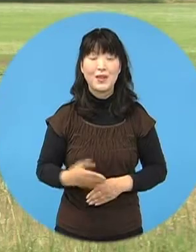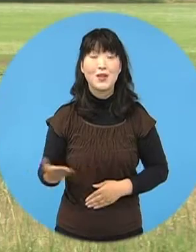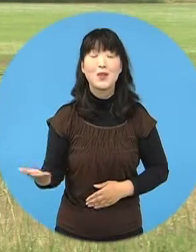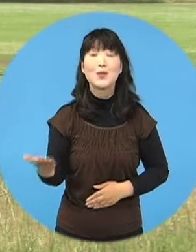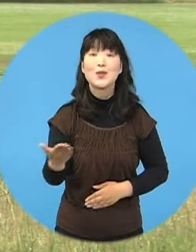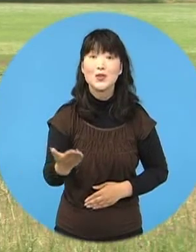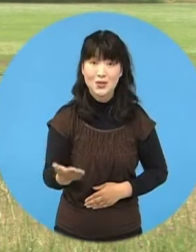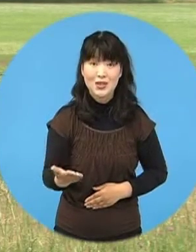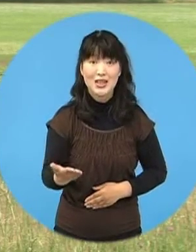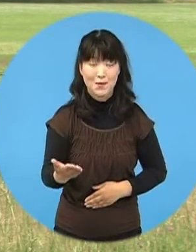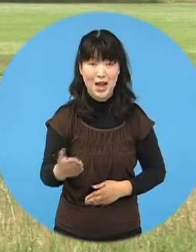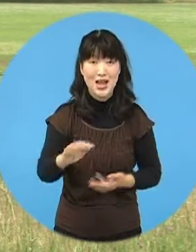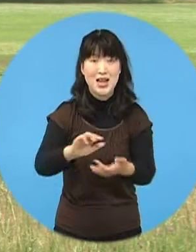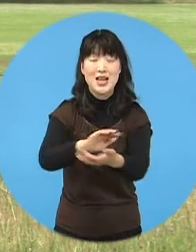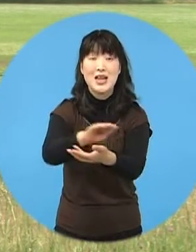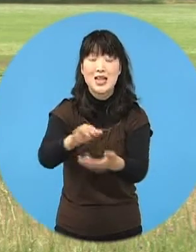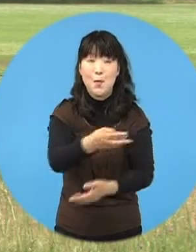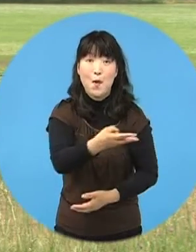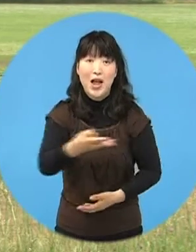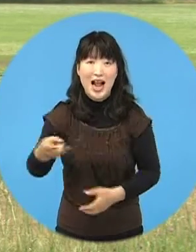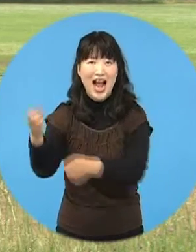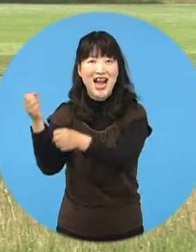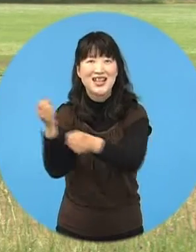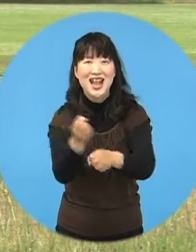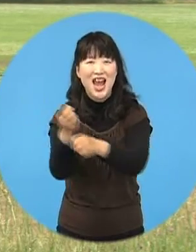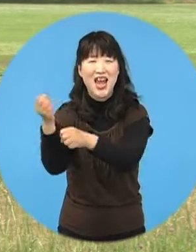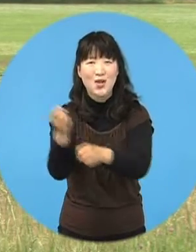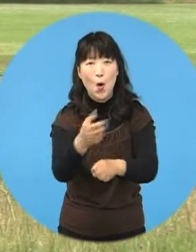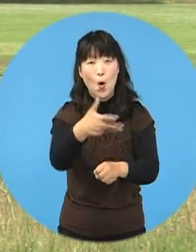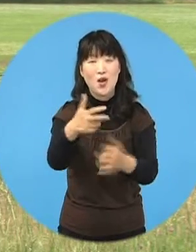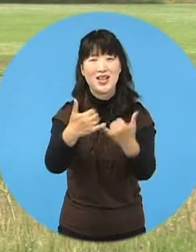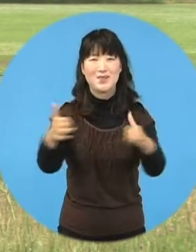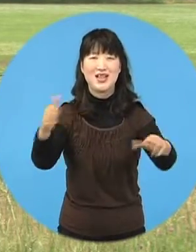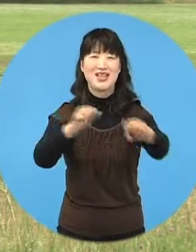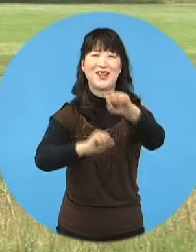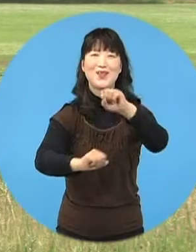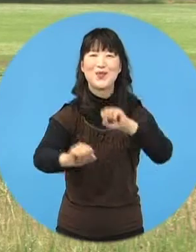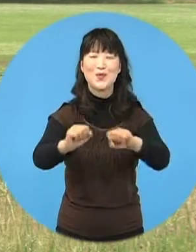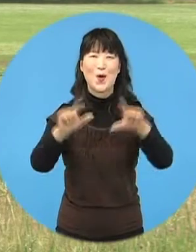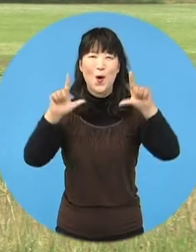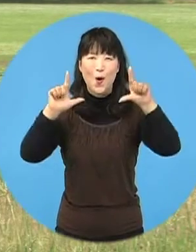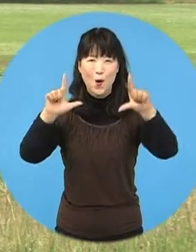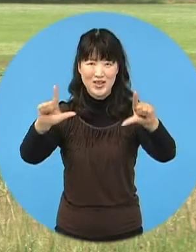続いては多摩川清掃市民運動の模様をお伝えします。